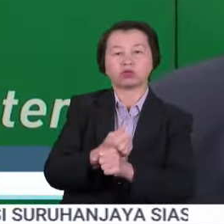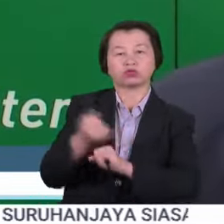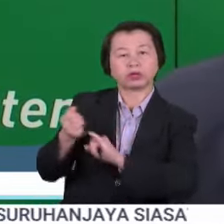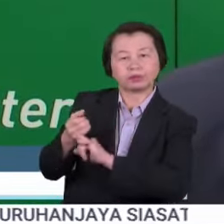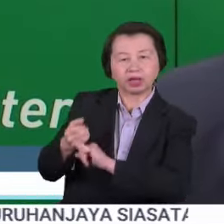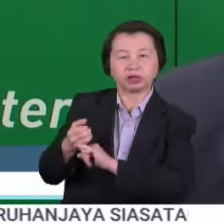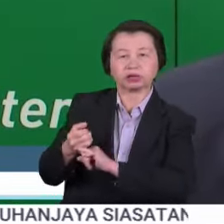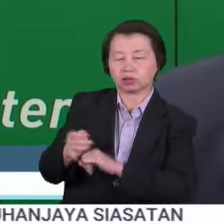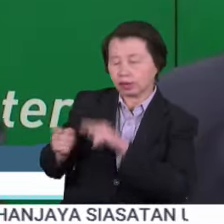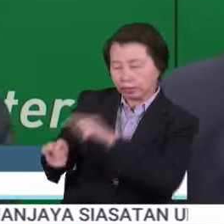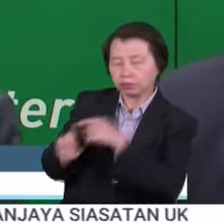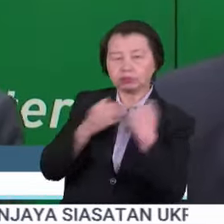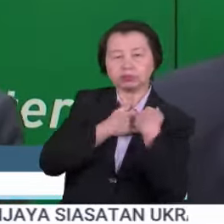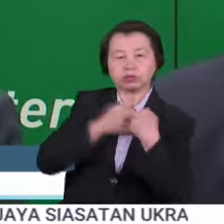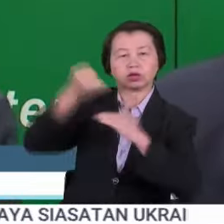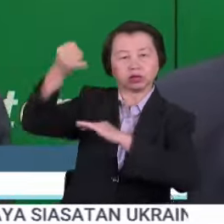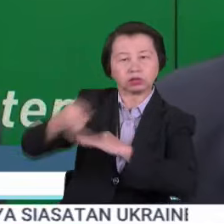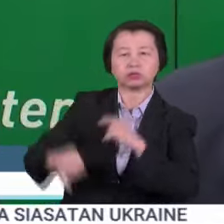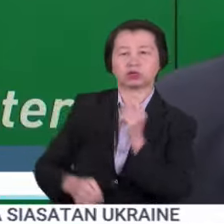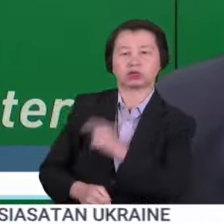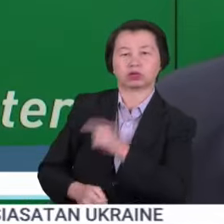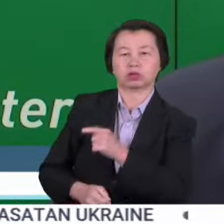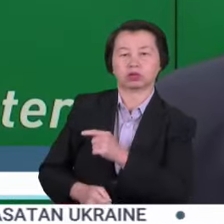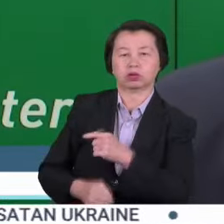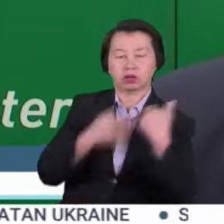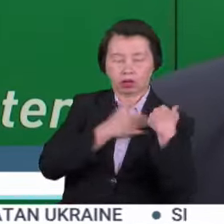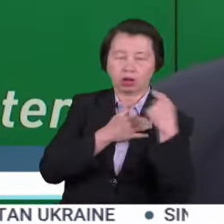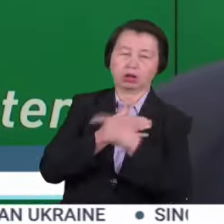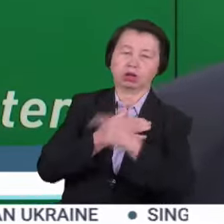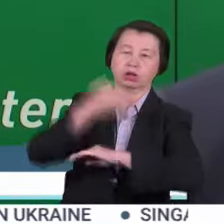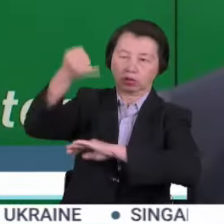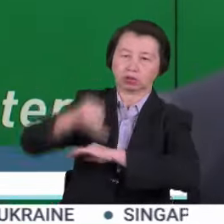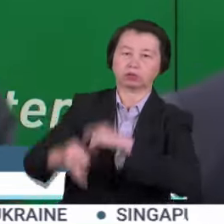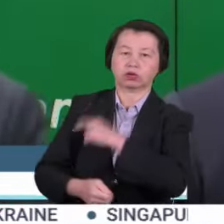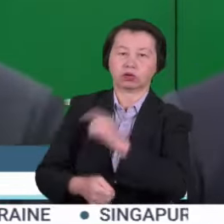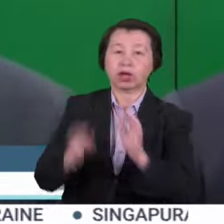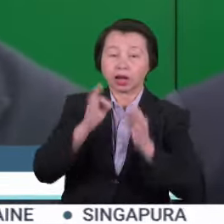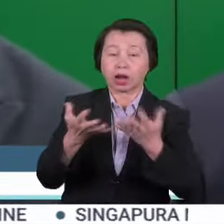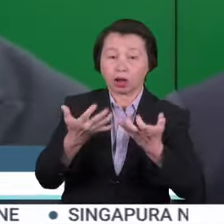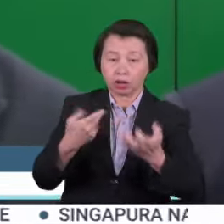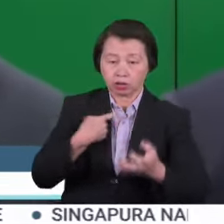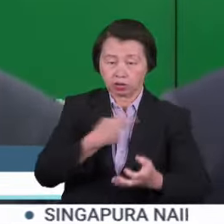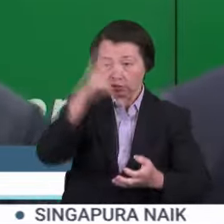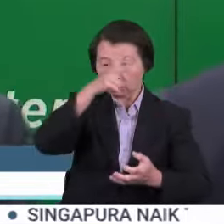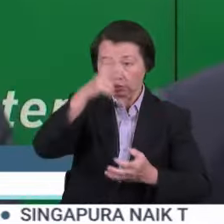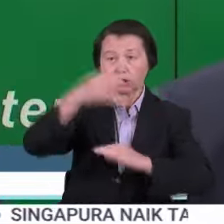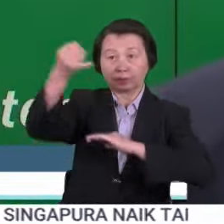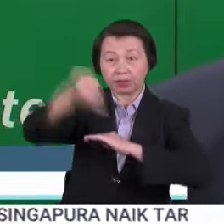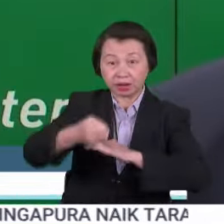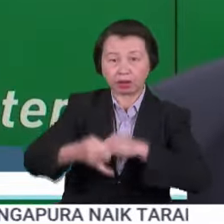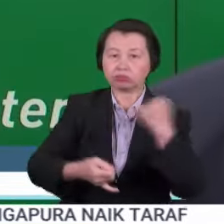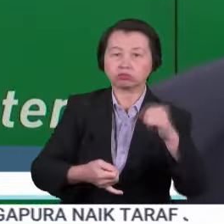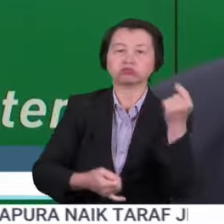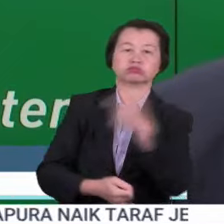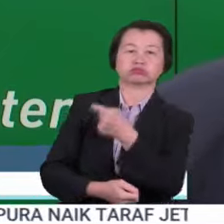yang obligation yang perlu dibuat oleh Bernas. Kalau nak buat rombakan itu,